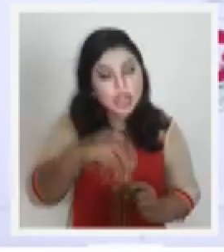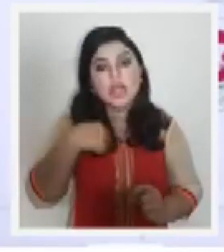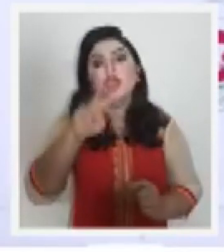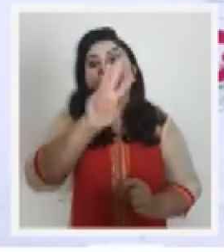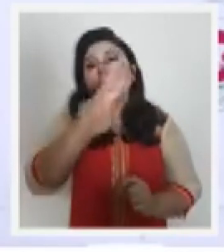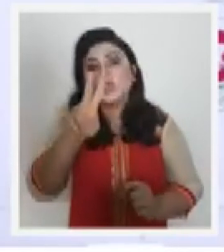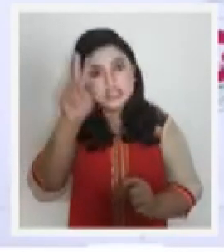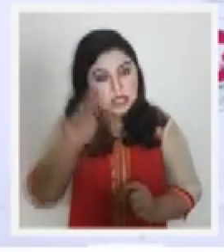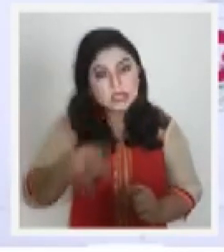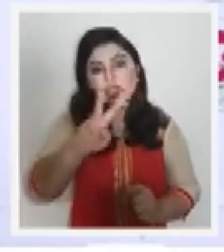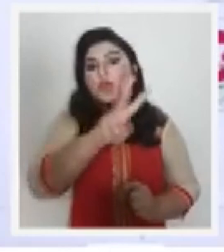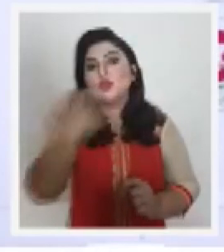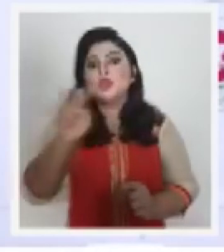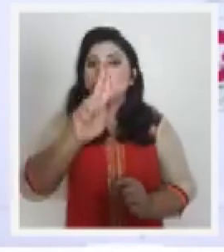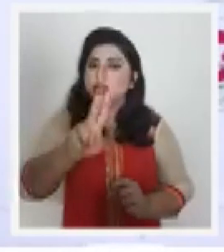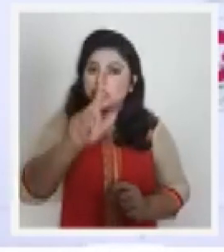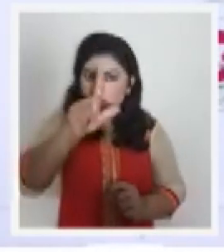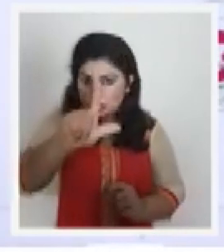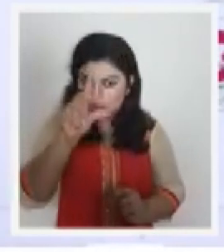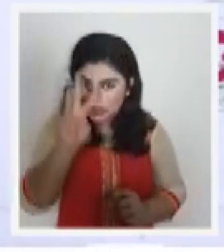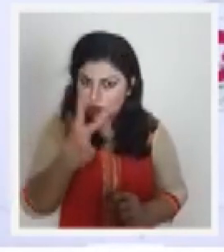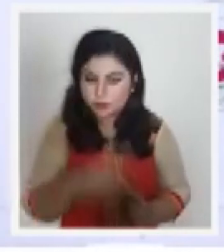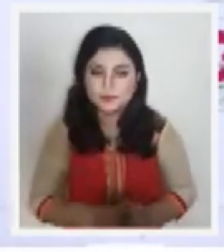66,973 জন। এ পর্যন্ত শনাক্ত